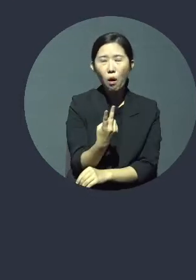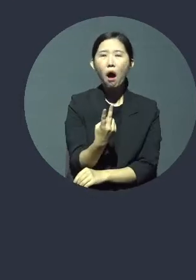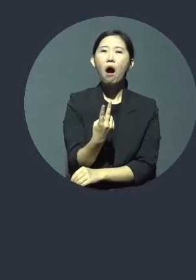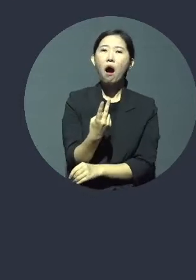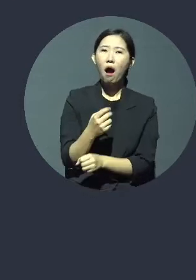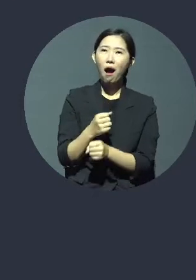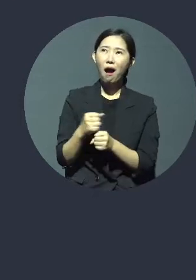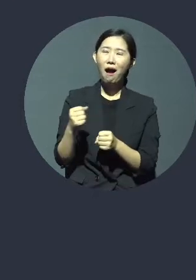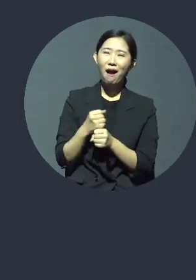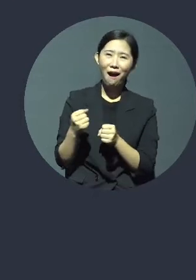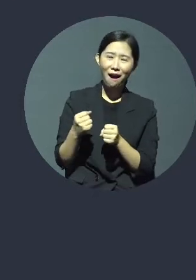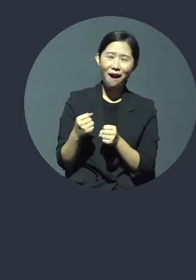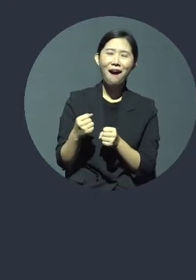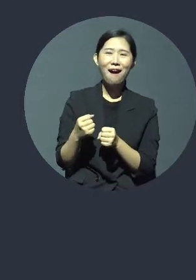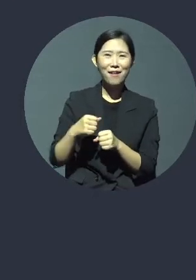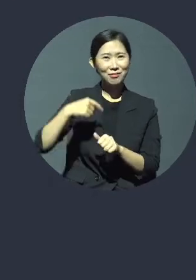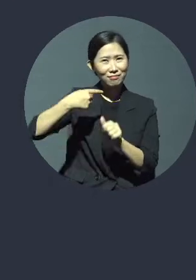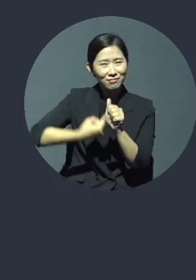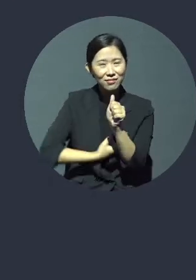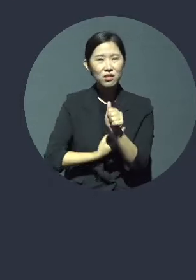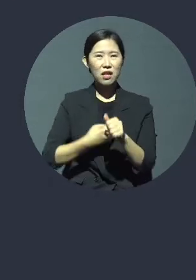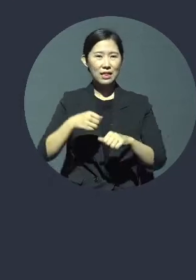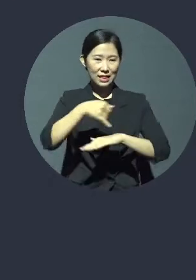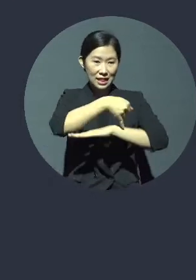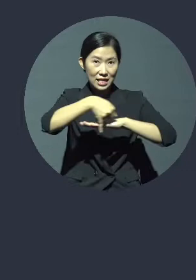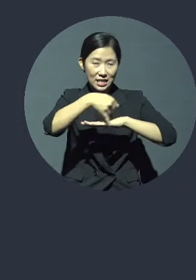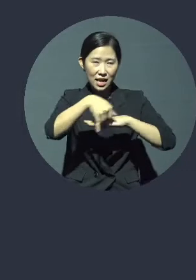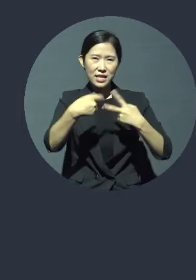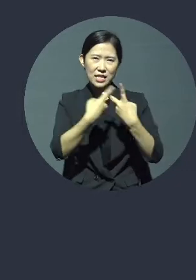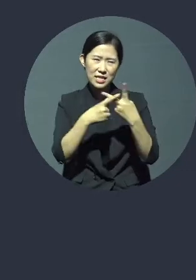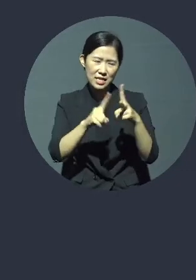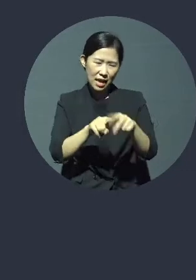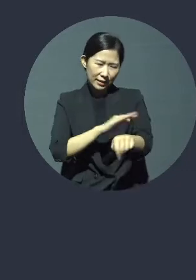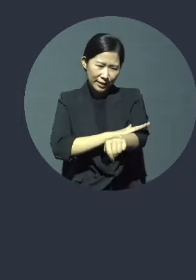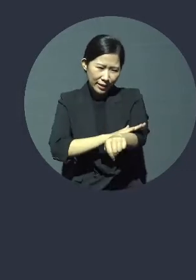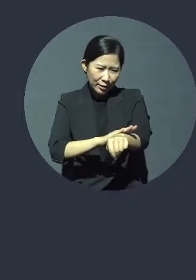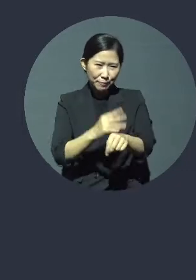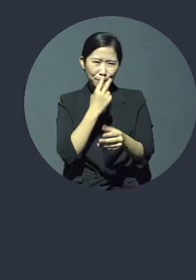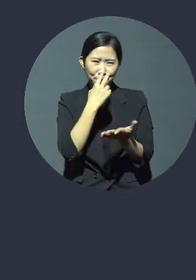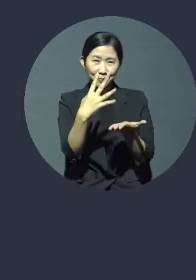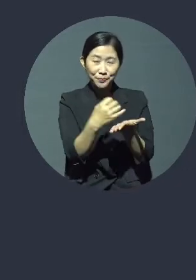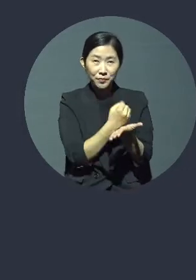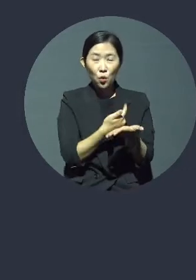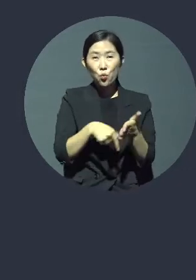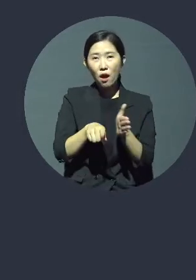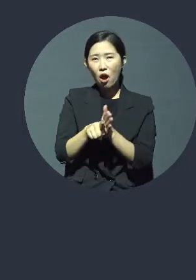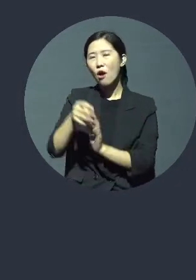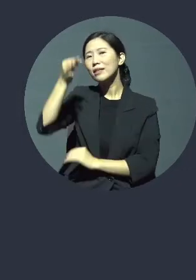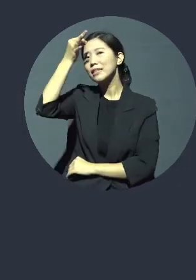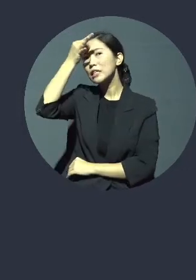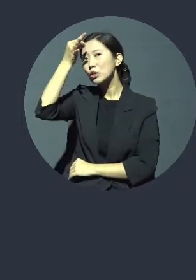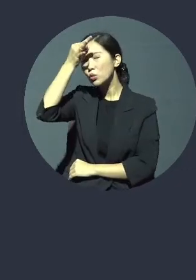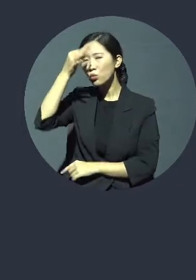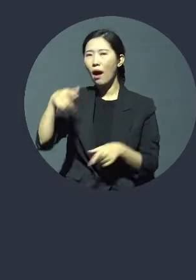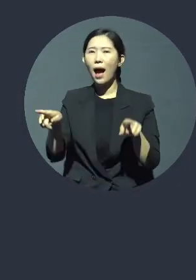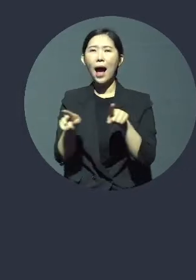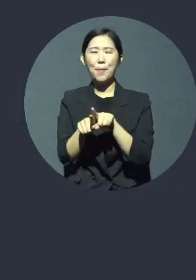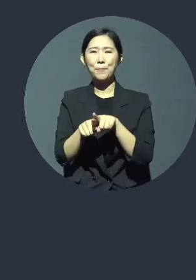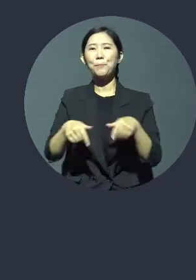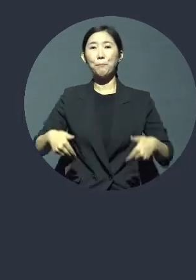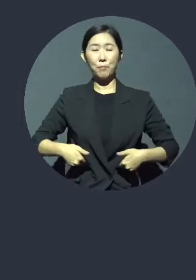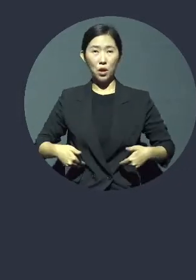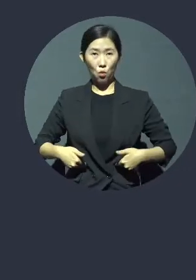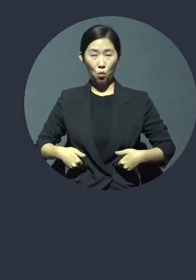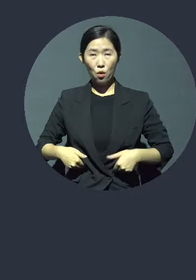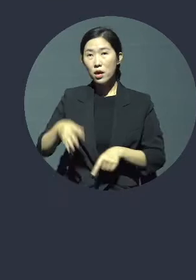깊은 디자인의 이해를 하기 위해서 기술을 잘 활용해야 되는데 디자이너는 이런 기술에 대해서 어떤 준비와 역할을 해야